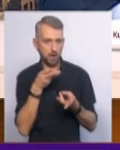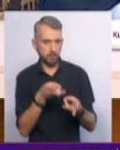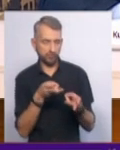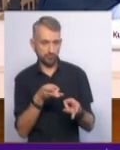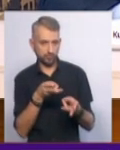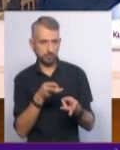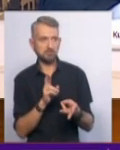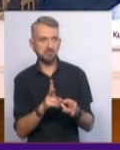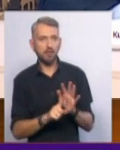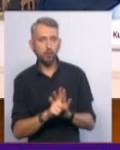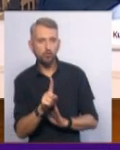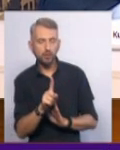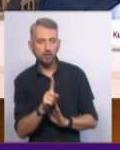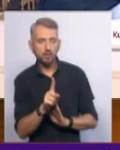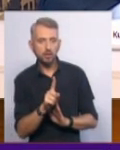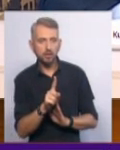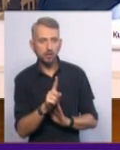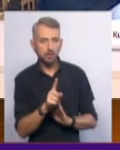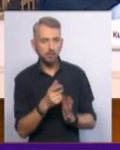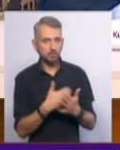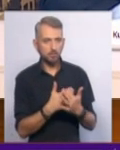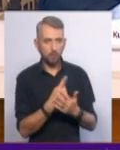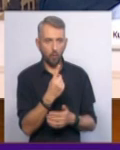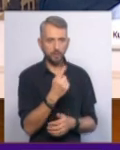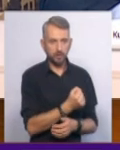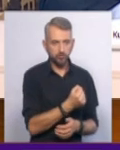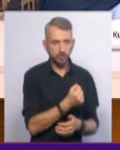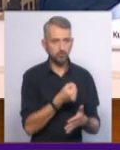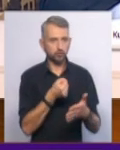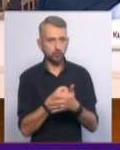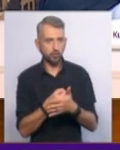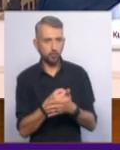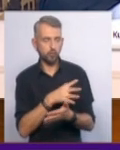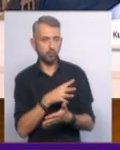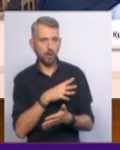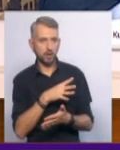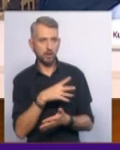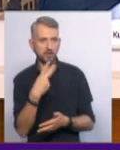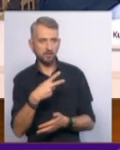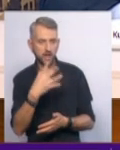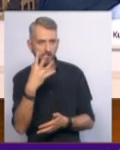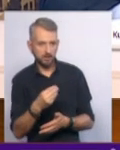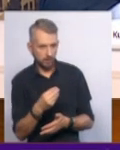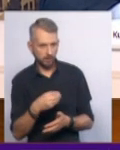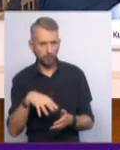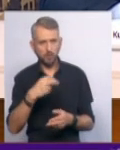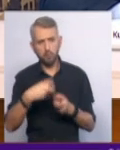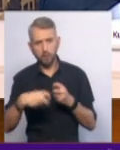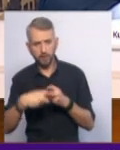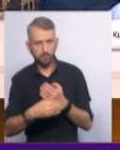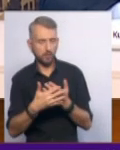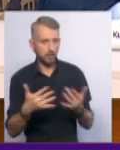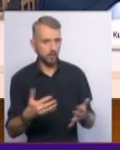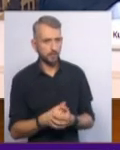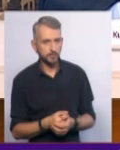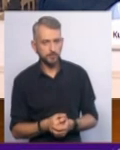вона триває від одного тижня до, буває навіть там 20 днів з усіма поривами і так далі. Тому що